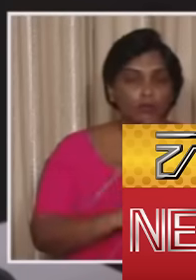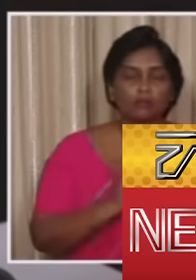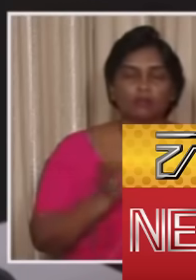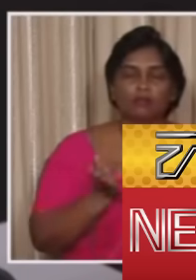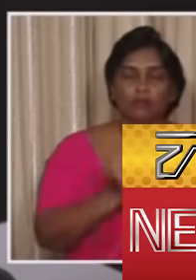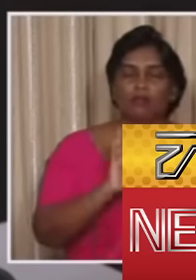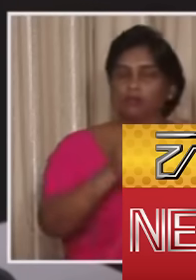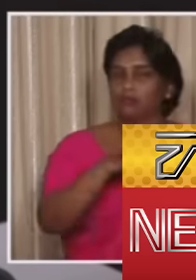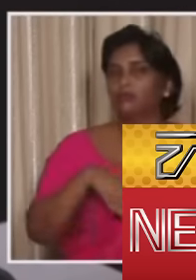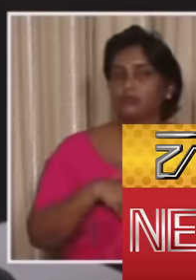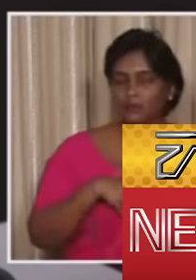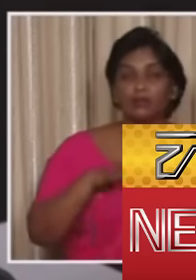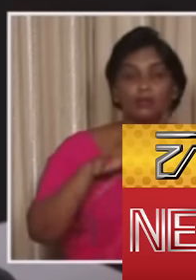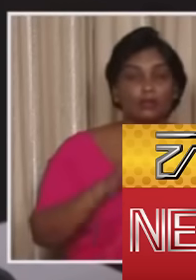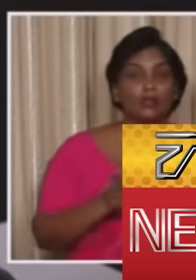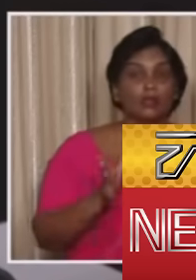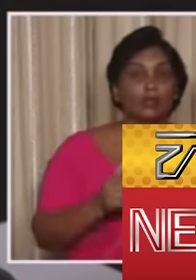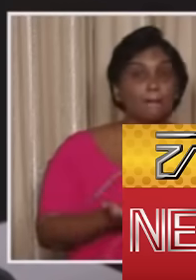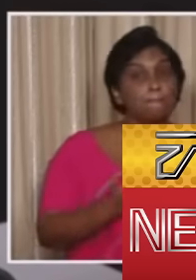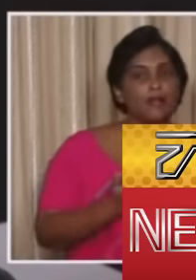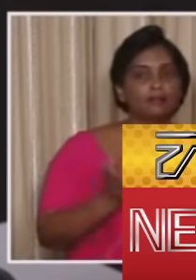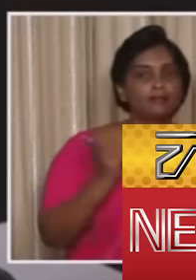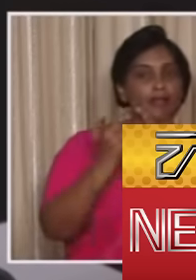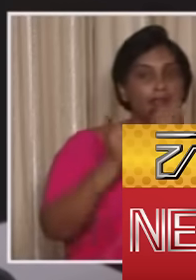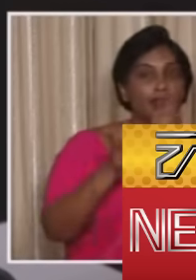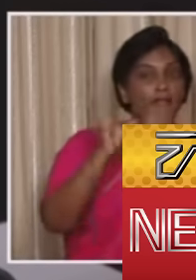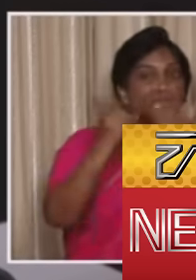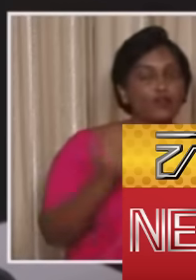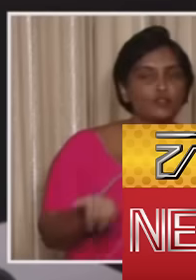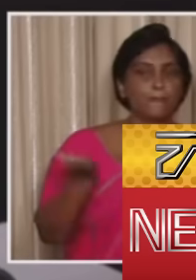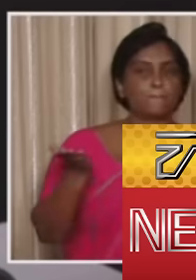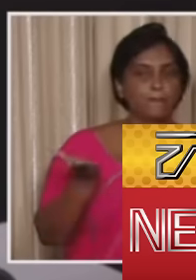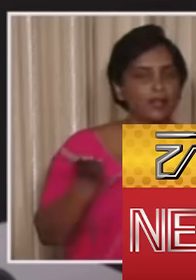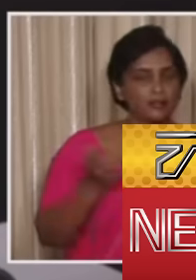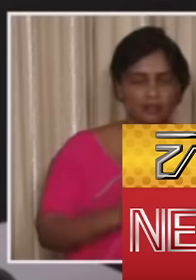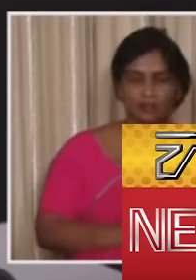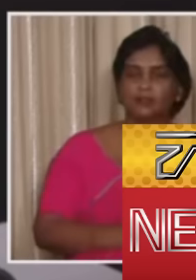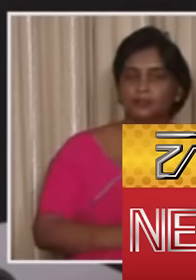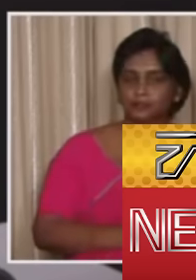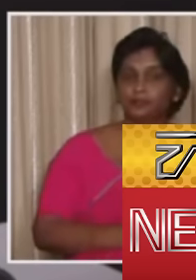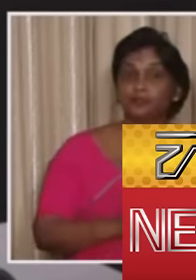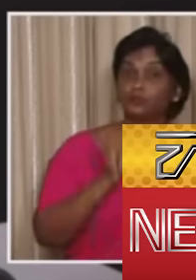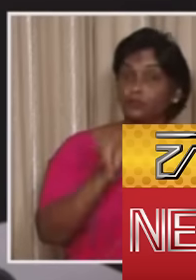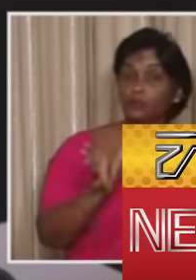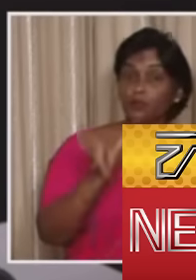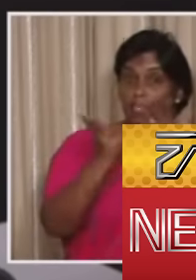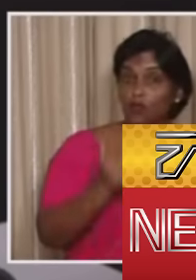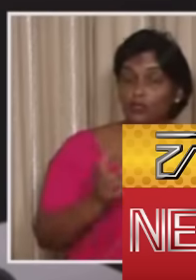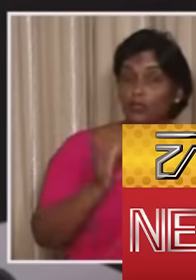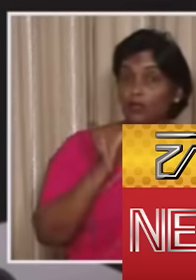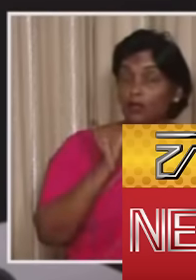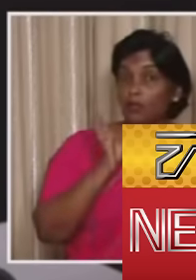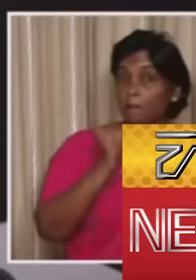බානවා. හැබැයි ගිනුම බැලන්ස්. ඔකනේ කරන්නේ. account එක බැලන්ස්. උත්තරේ account එක බැලන්ස් කරන එක විතරක්